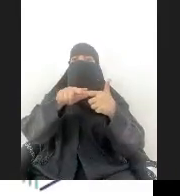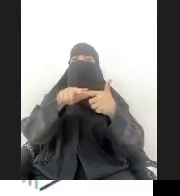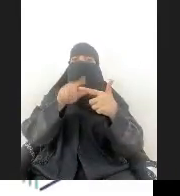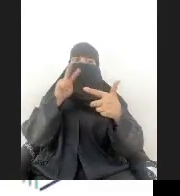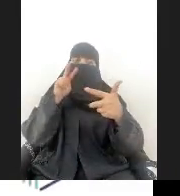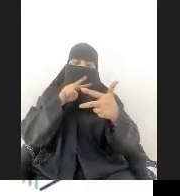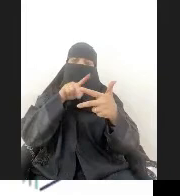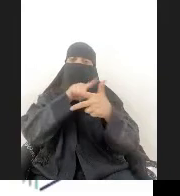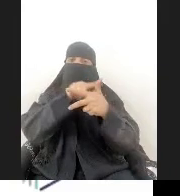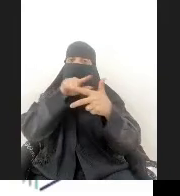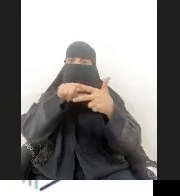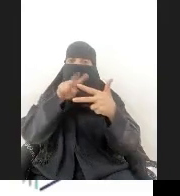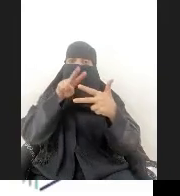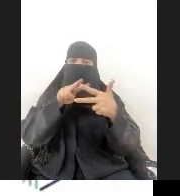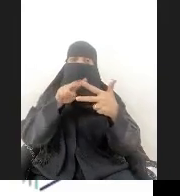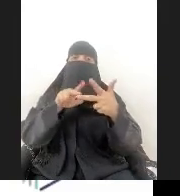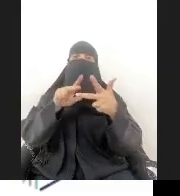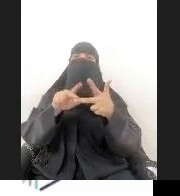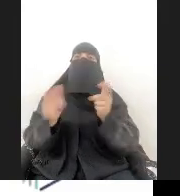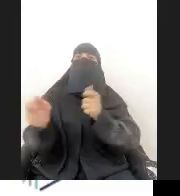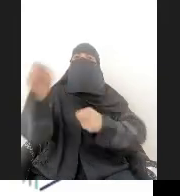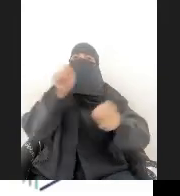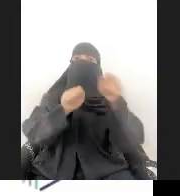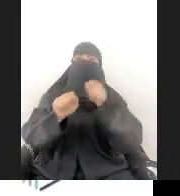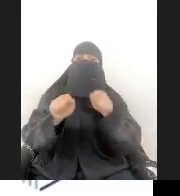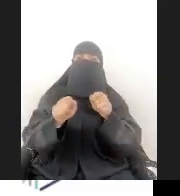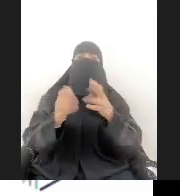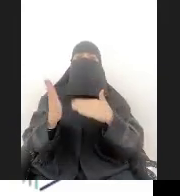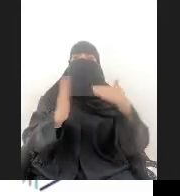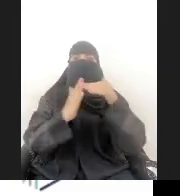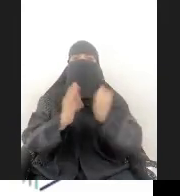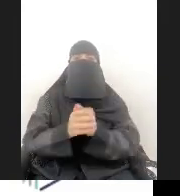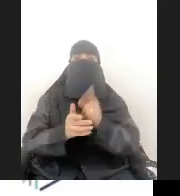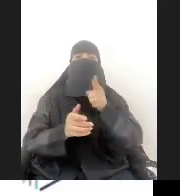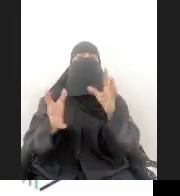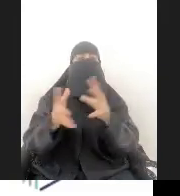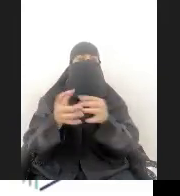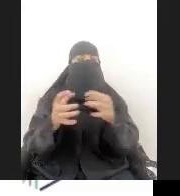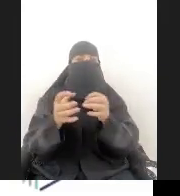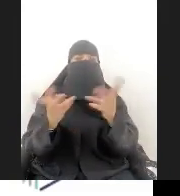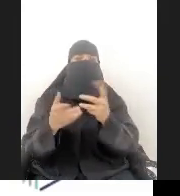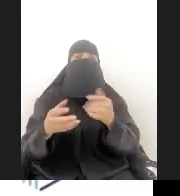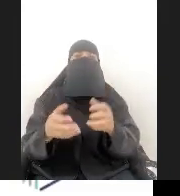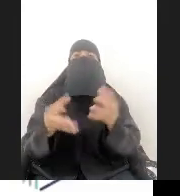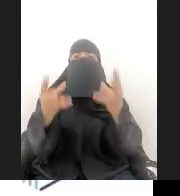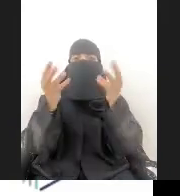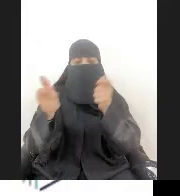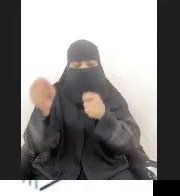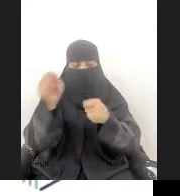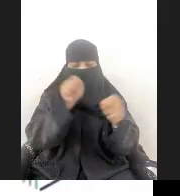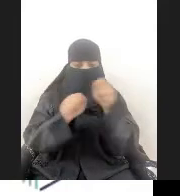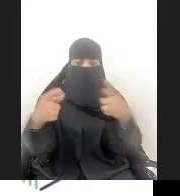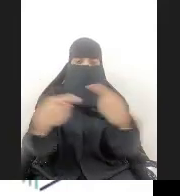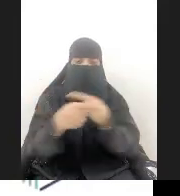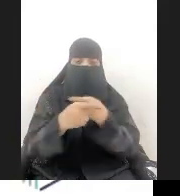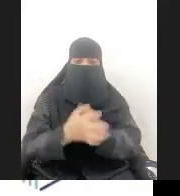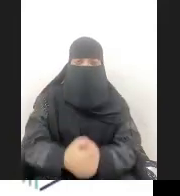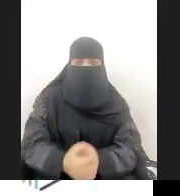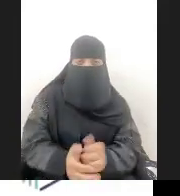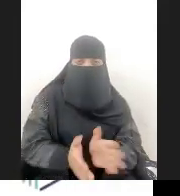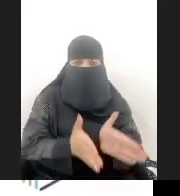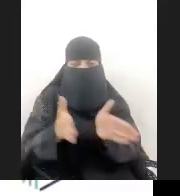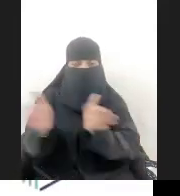هو مفهوم التصميم العكسي اللي هو backward design الذي يختلف عن forward design. نجد